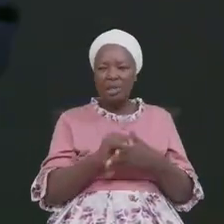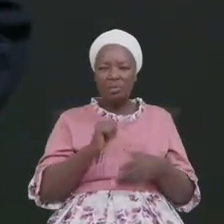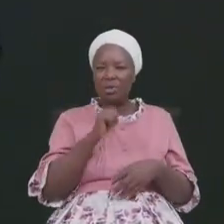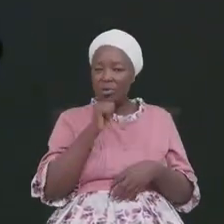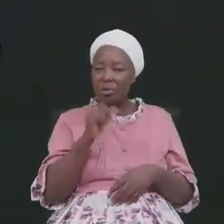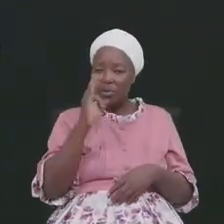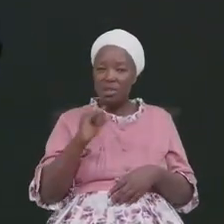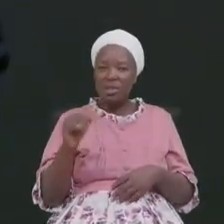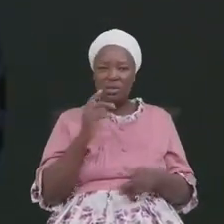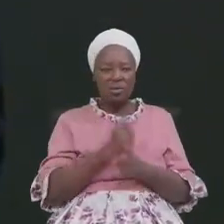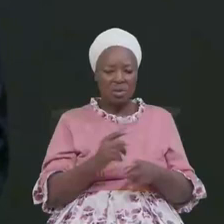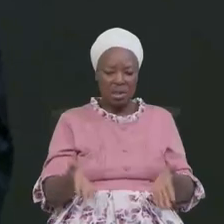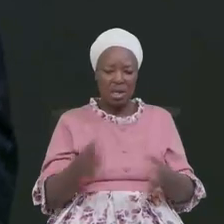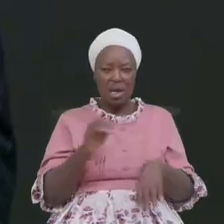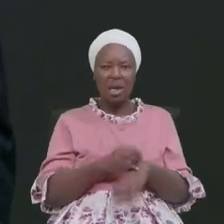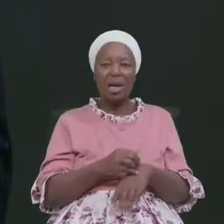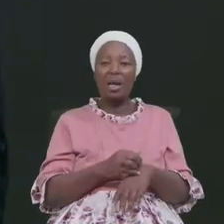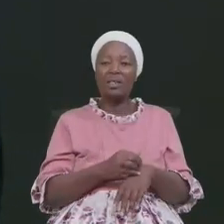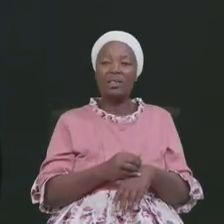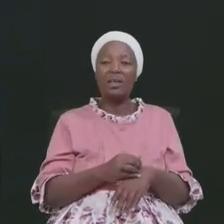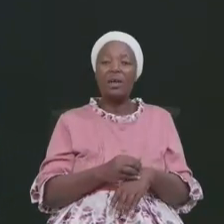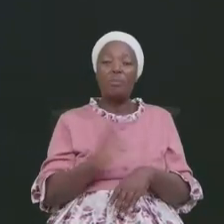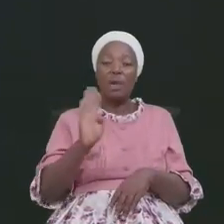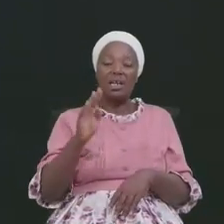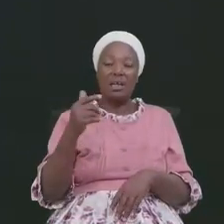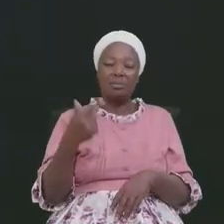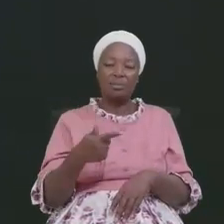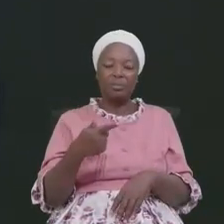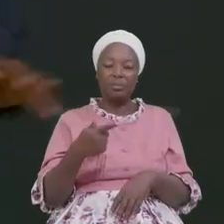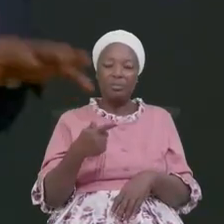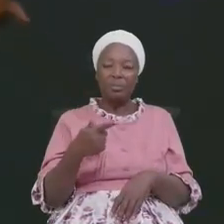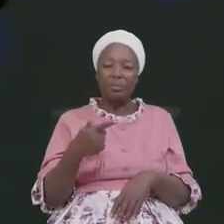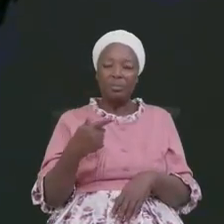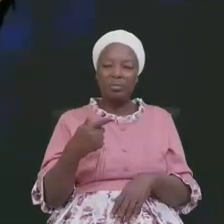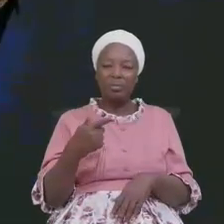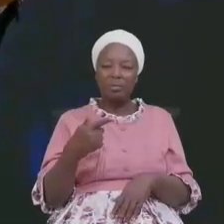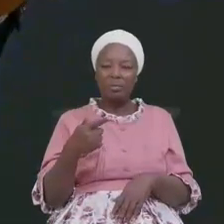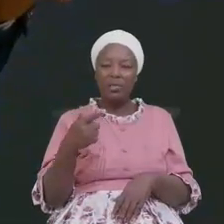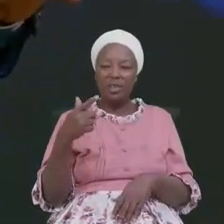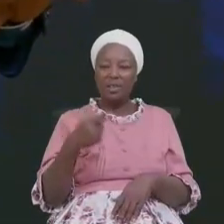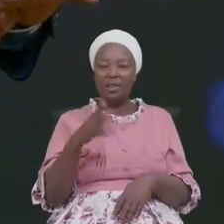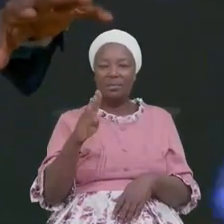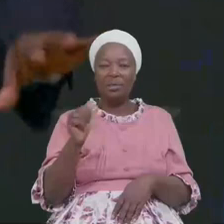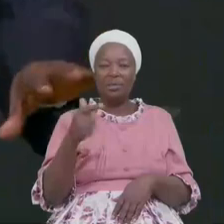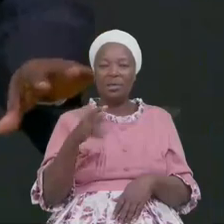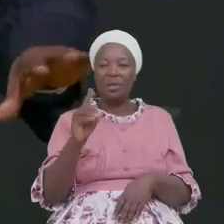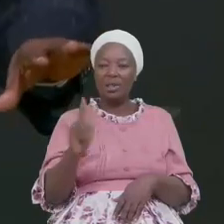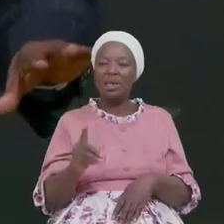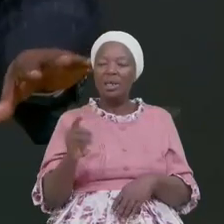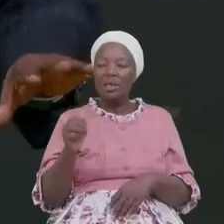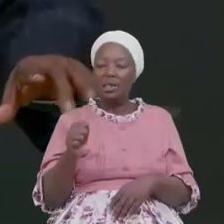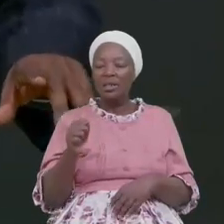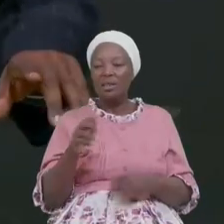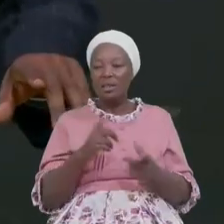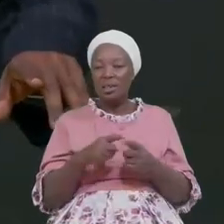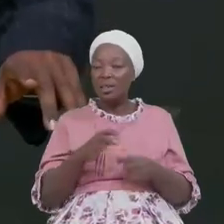Nous étions à Bagada, mais l'ancien Bagada. Vous vous rappelez? Le pupitre là-bas était de l'autre côté. Vous vous rappelez,